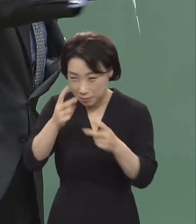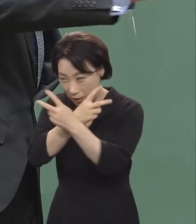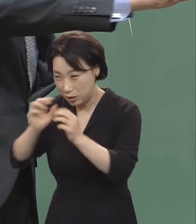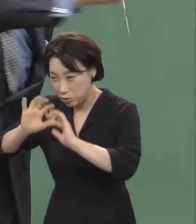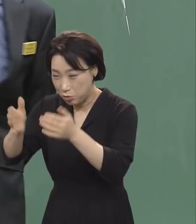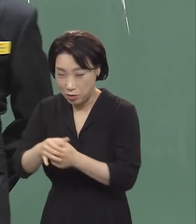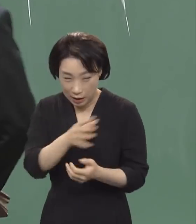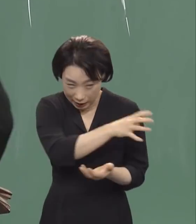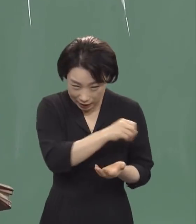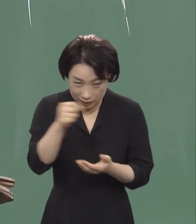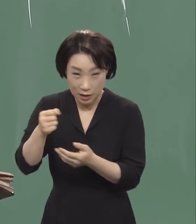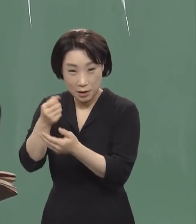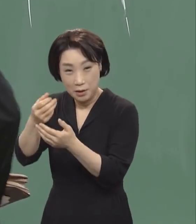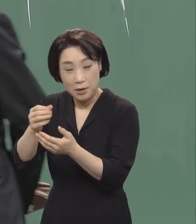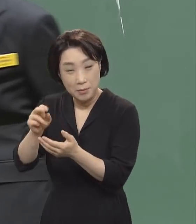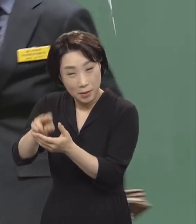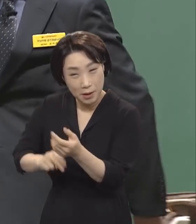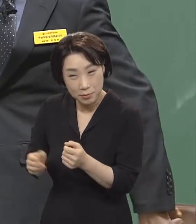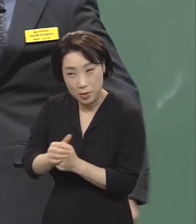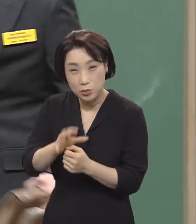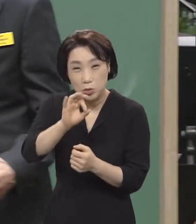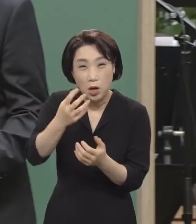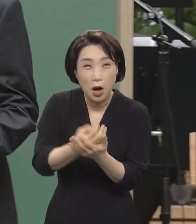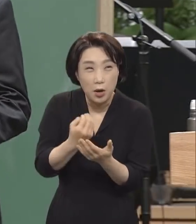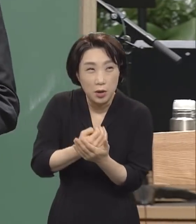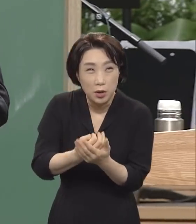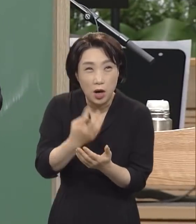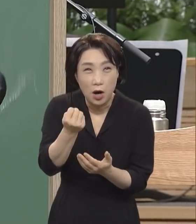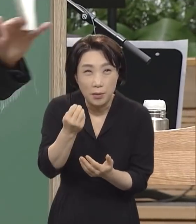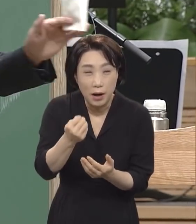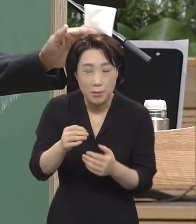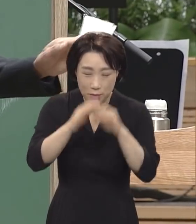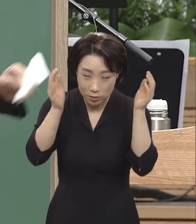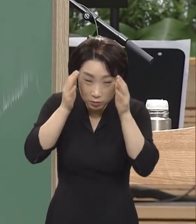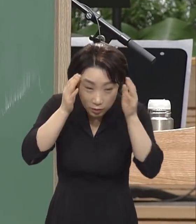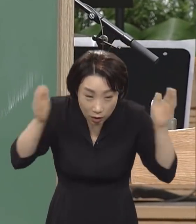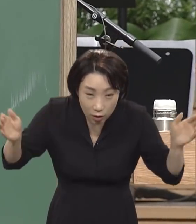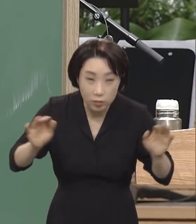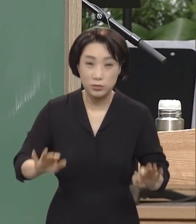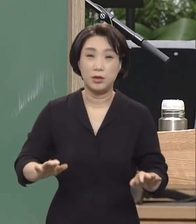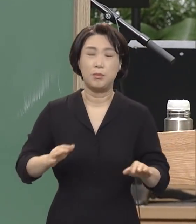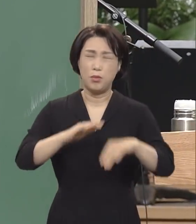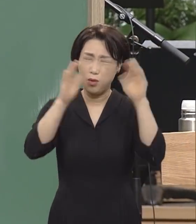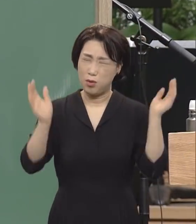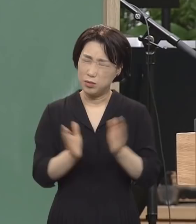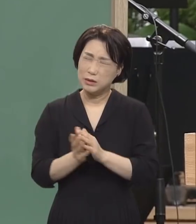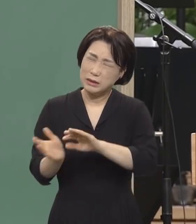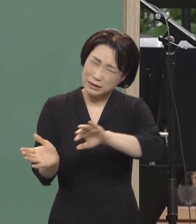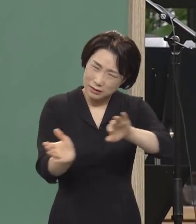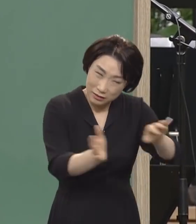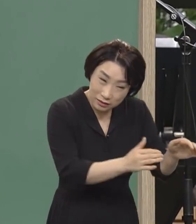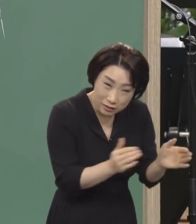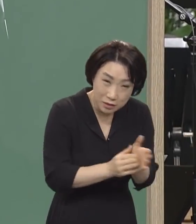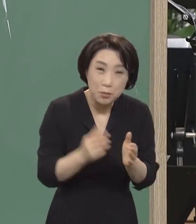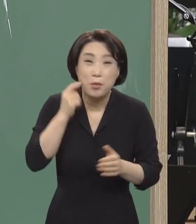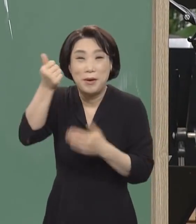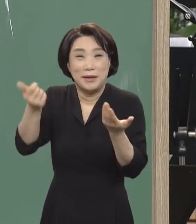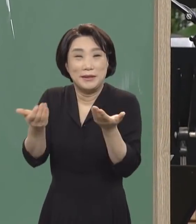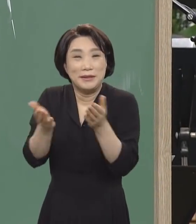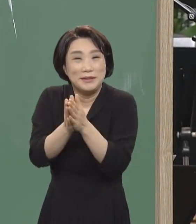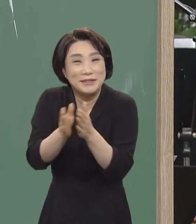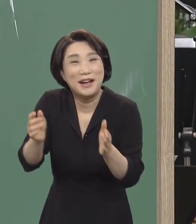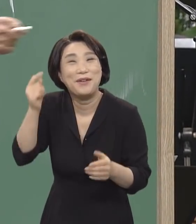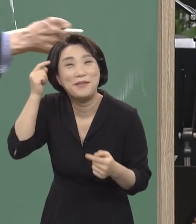환히 보여요. 돈이 환히 보여요. 돈이. 그런데 왜 탁 내던지고 목회했을까.